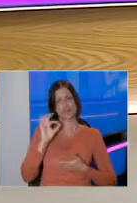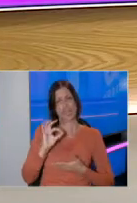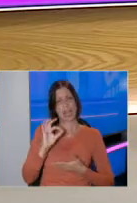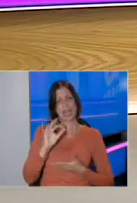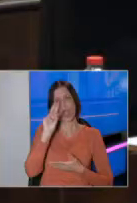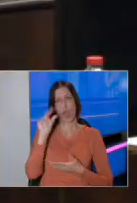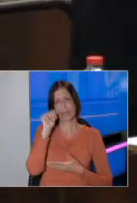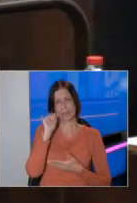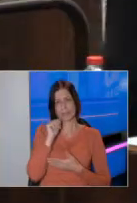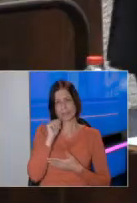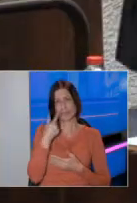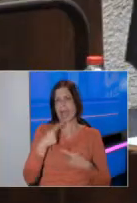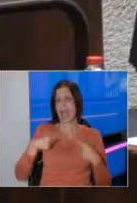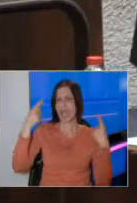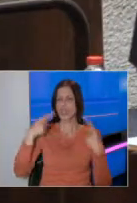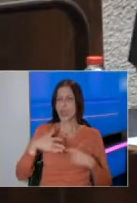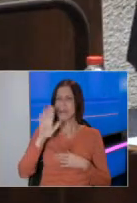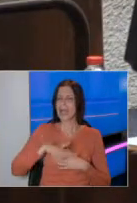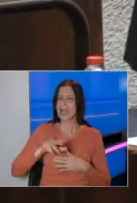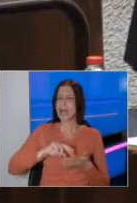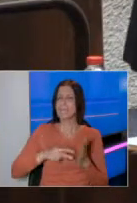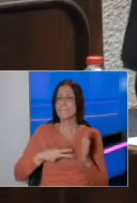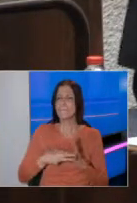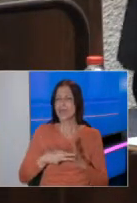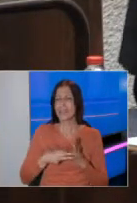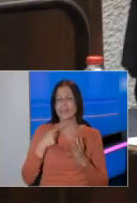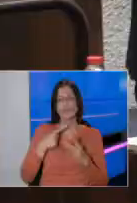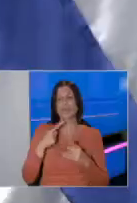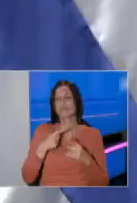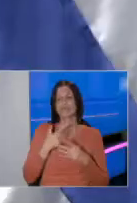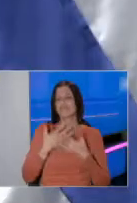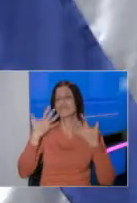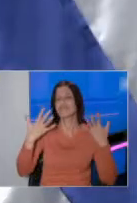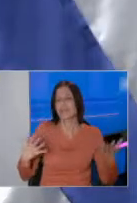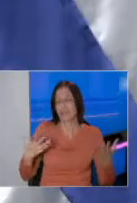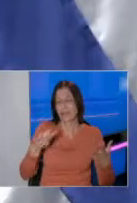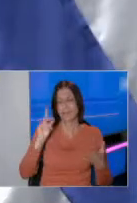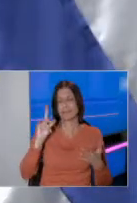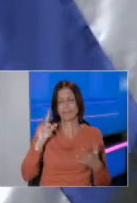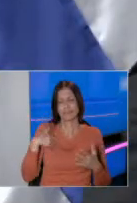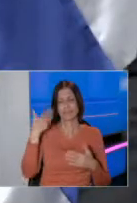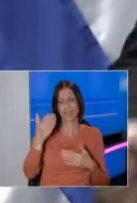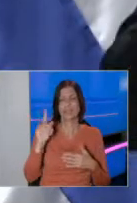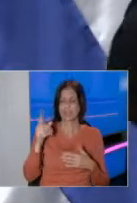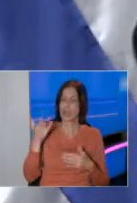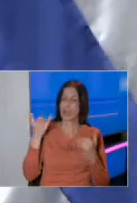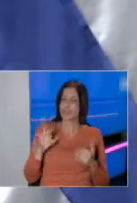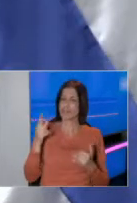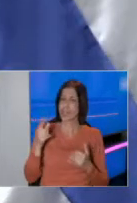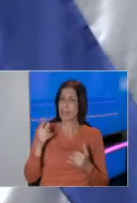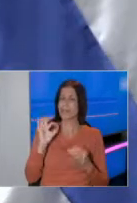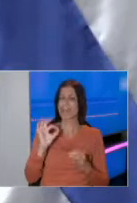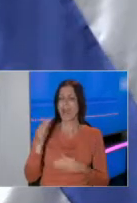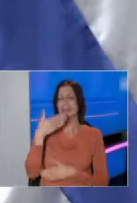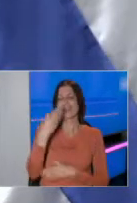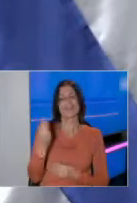הנה. היום במערכת הפוליטית אנחנו כפול בגודל ממי שבא אחרינו. אז הפעם שהם ישימו את המדינה באמת